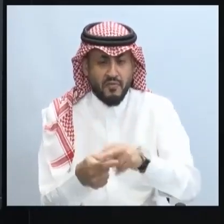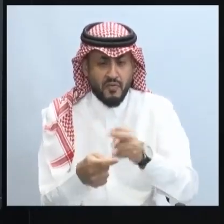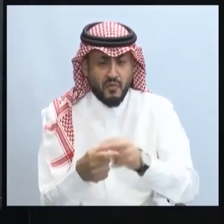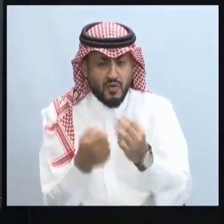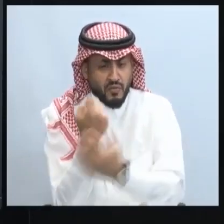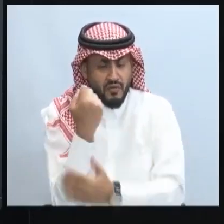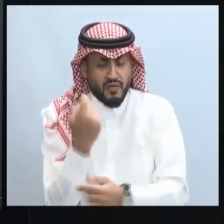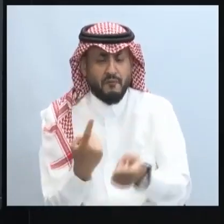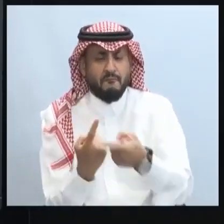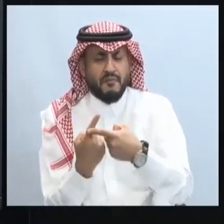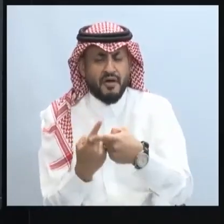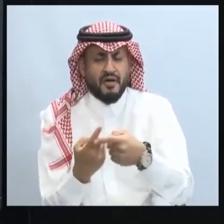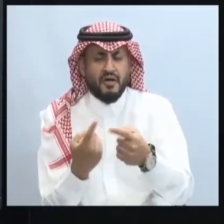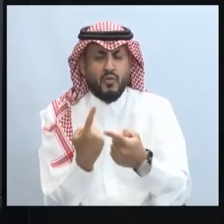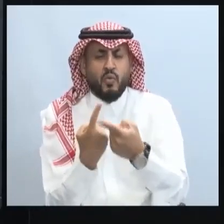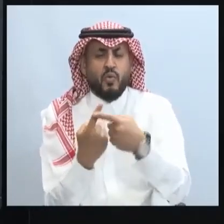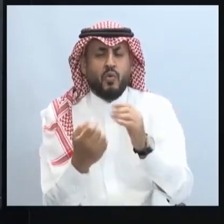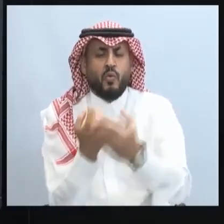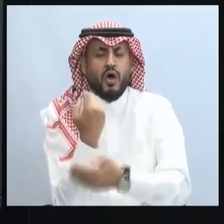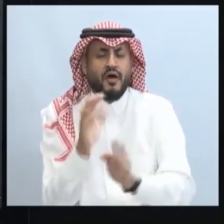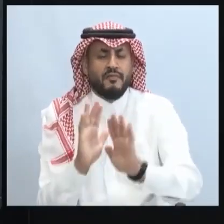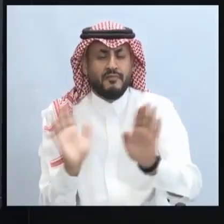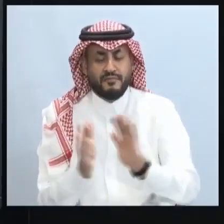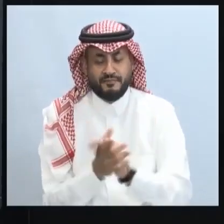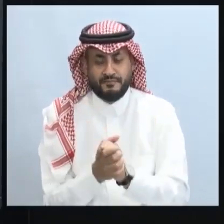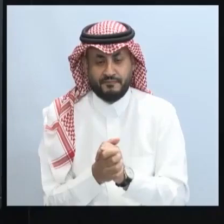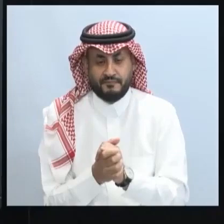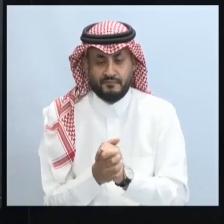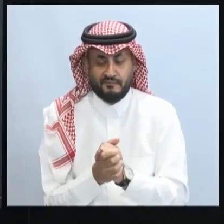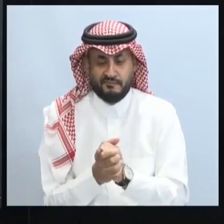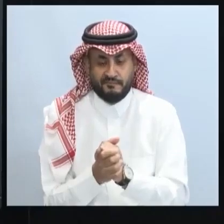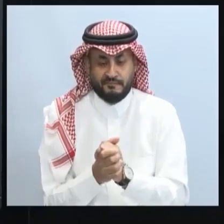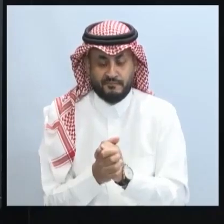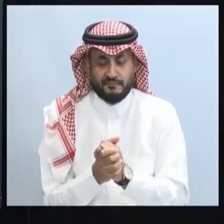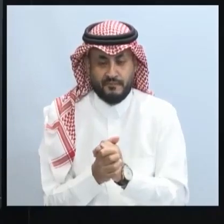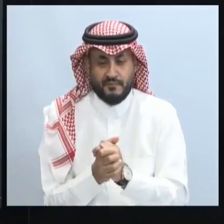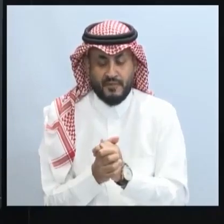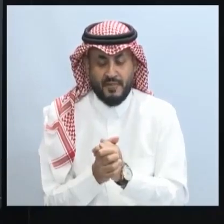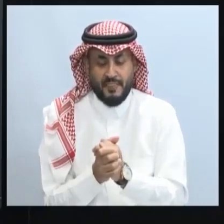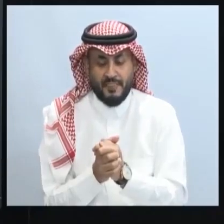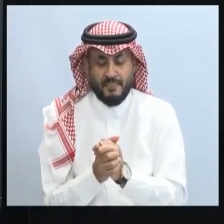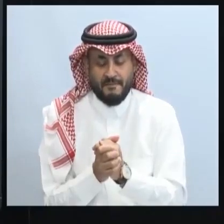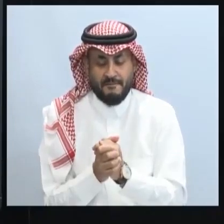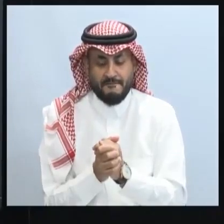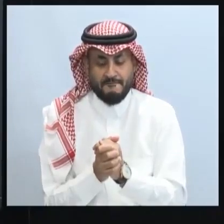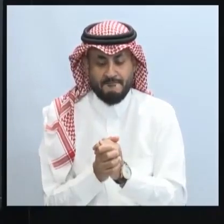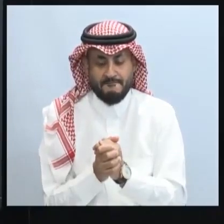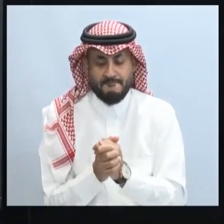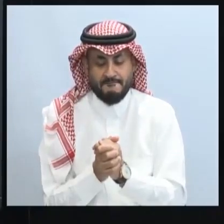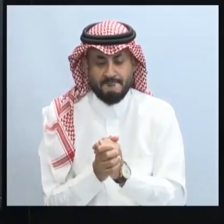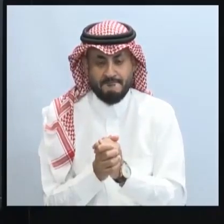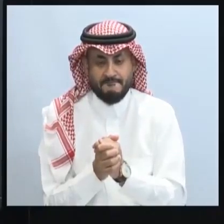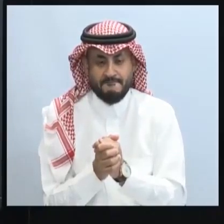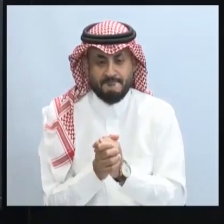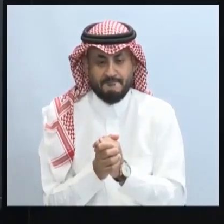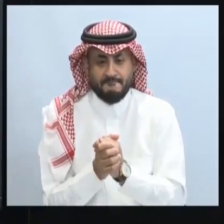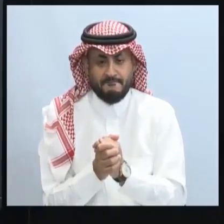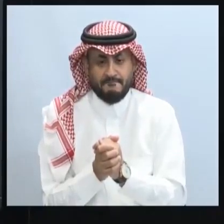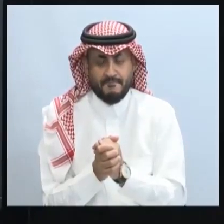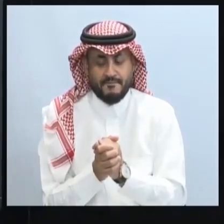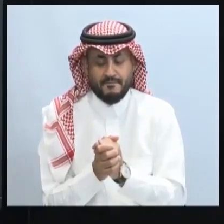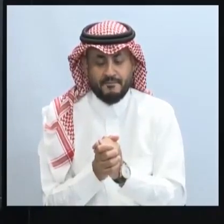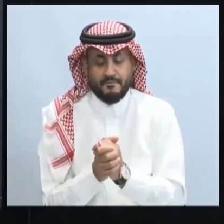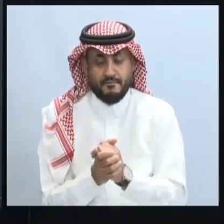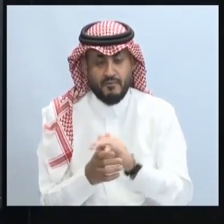اذا الافضل ان نقتدي بالنبي صلى الله عليه وسلم وان نتوضا لكل صلاه واذا لم نستطع